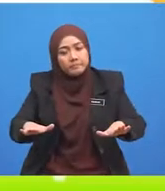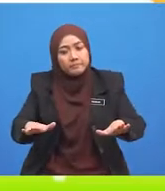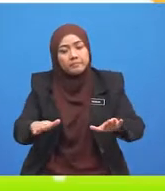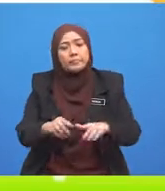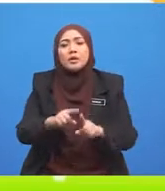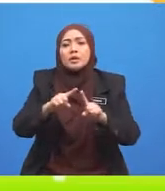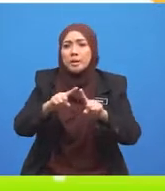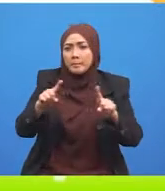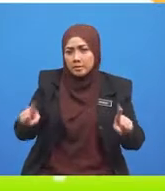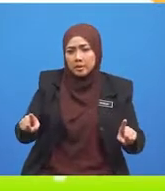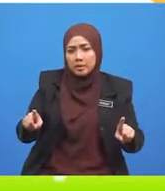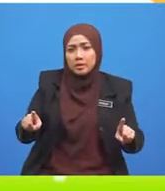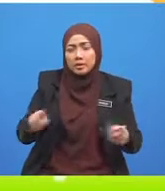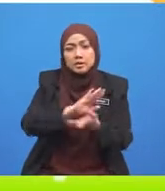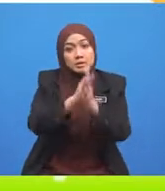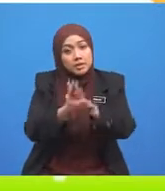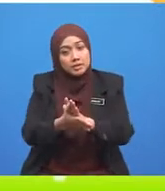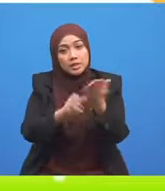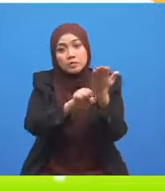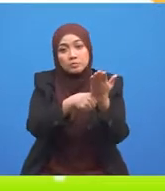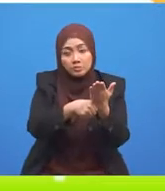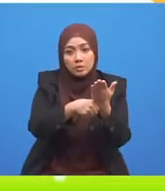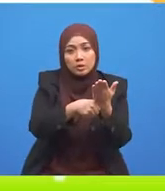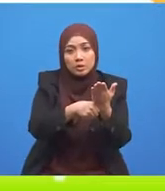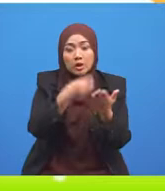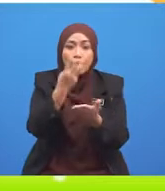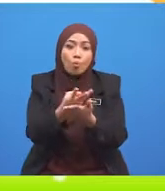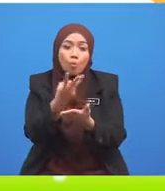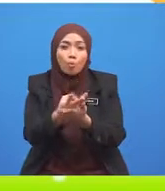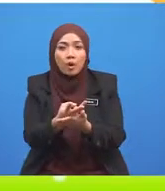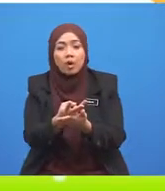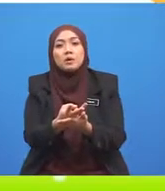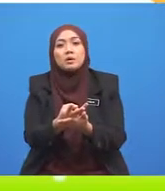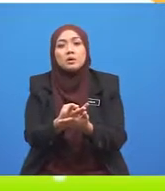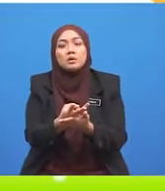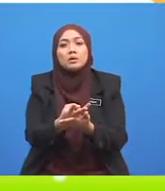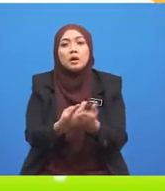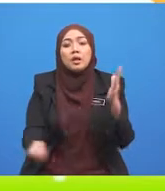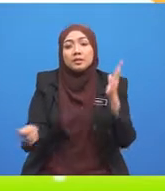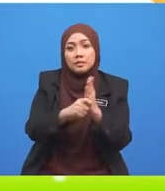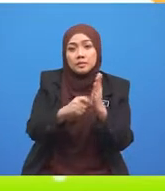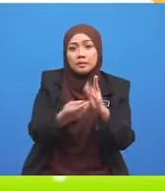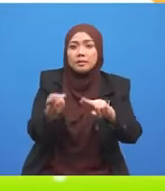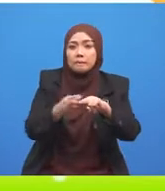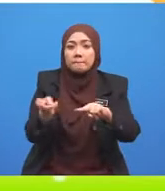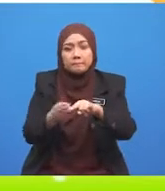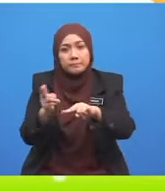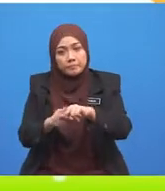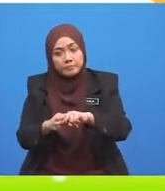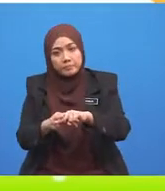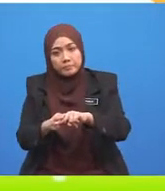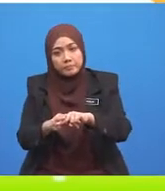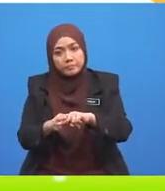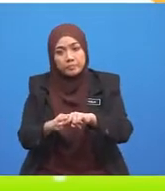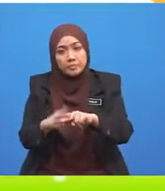menjadikan sumber kewangan tambahan sekiranya disimpan di dalam bank, kerana